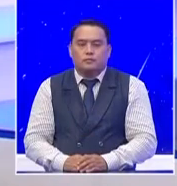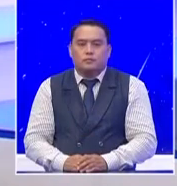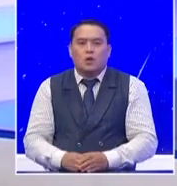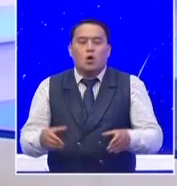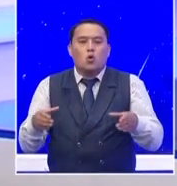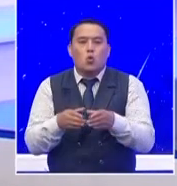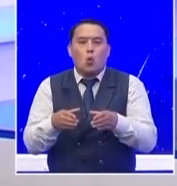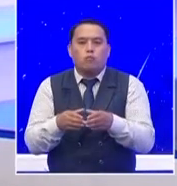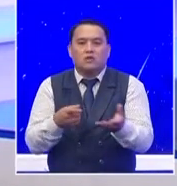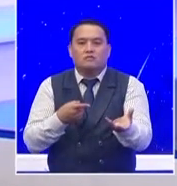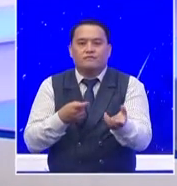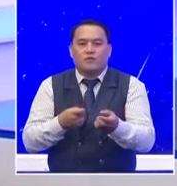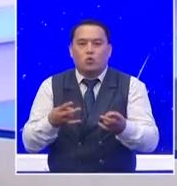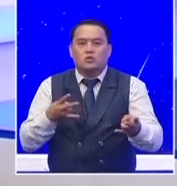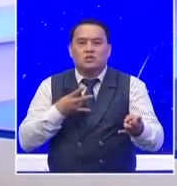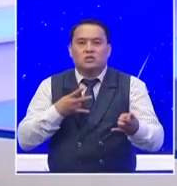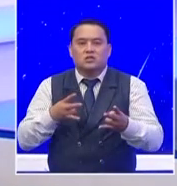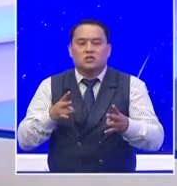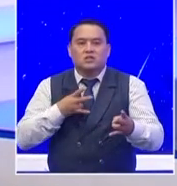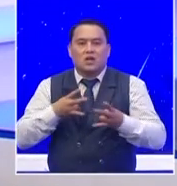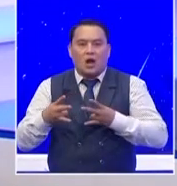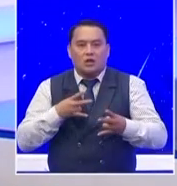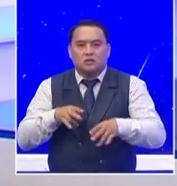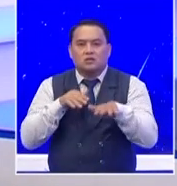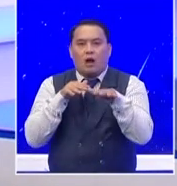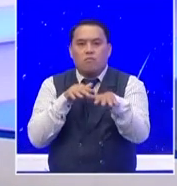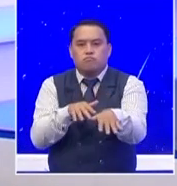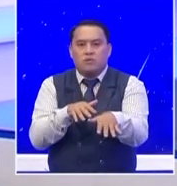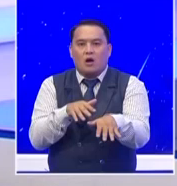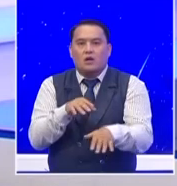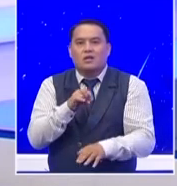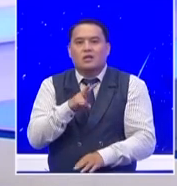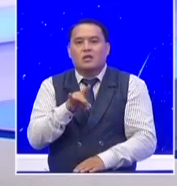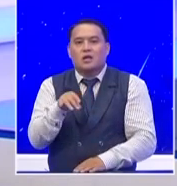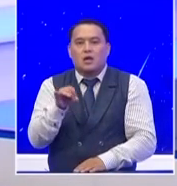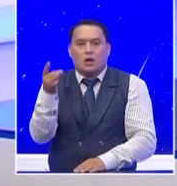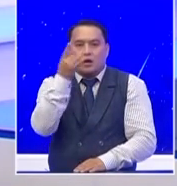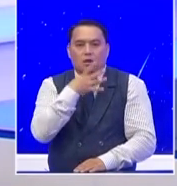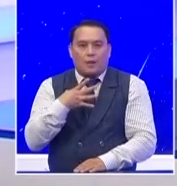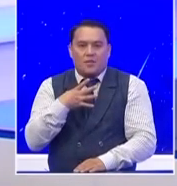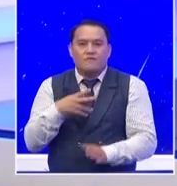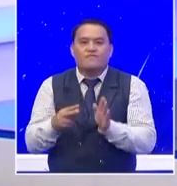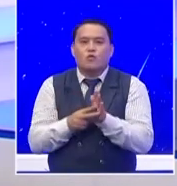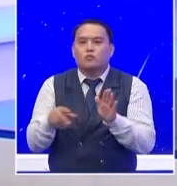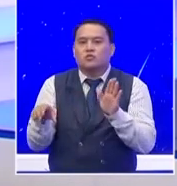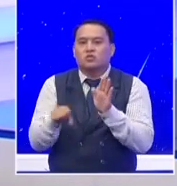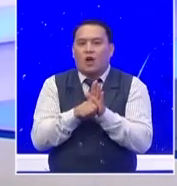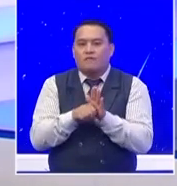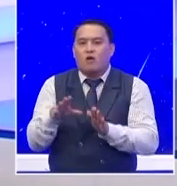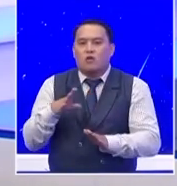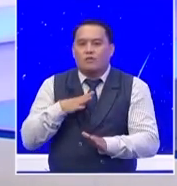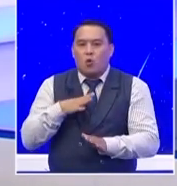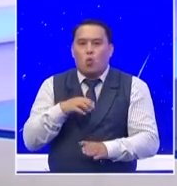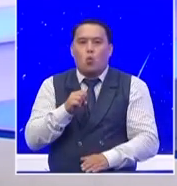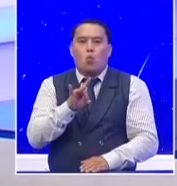Группа вооруженных террористов напала на французских граждан на юго-западе Нигера, в результате убиты 8 человек. Нападение произошло в